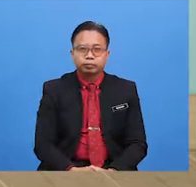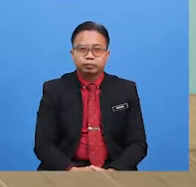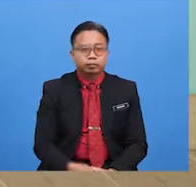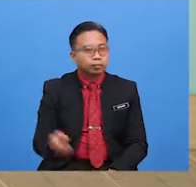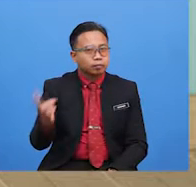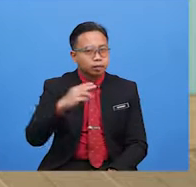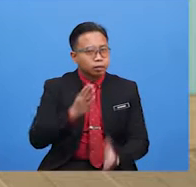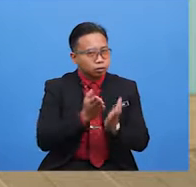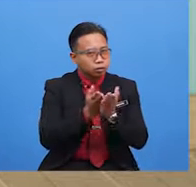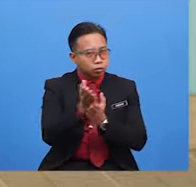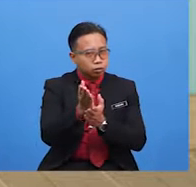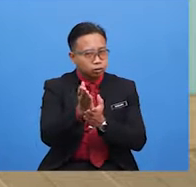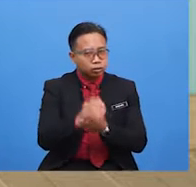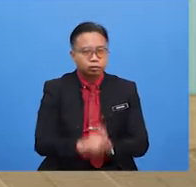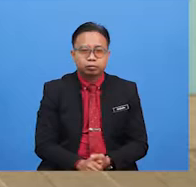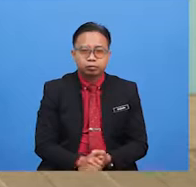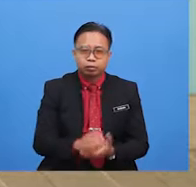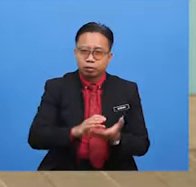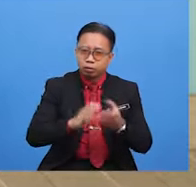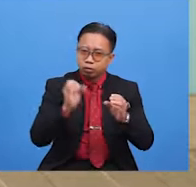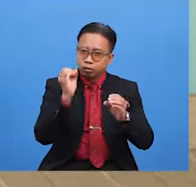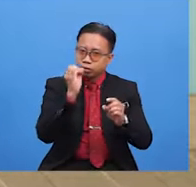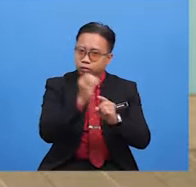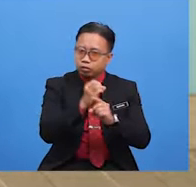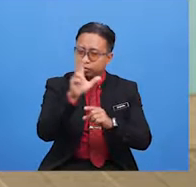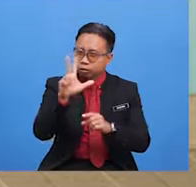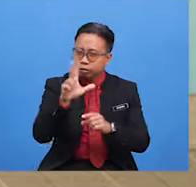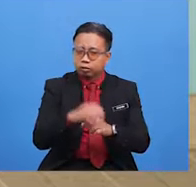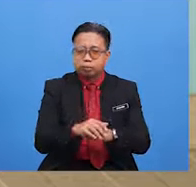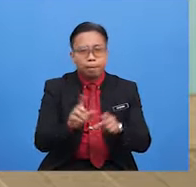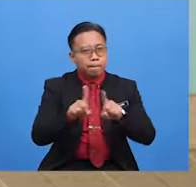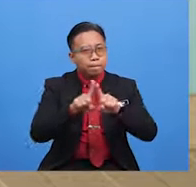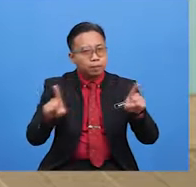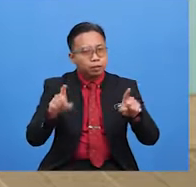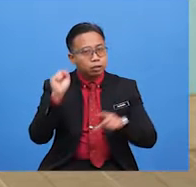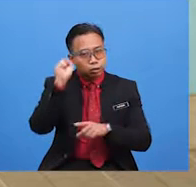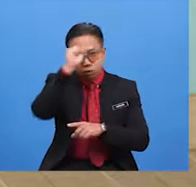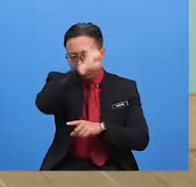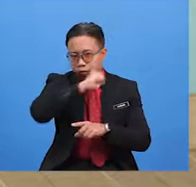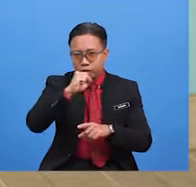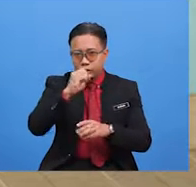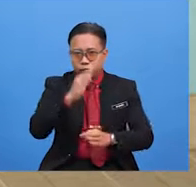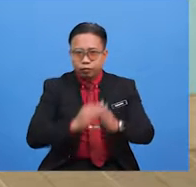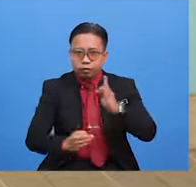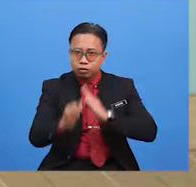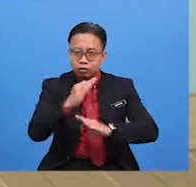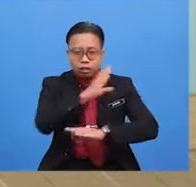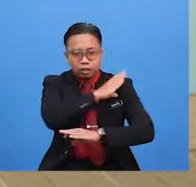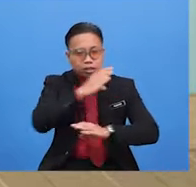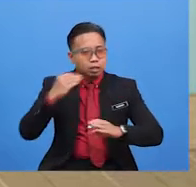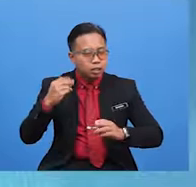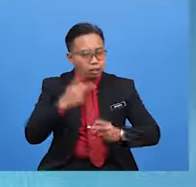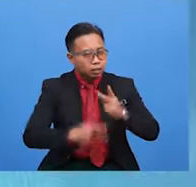Mari kita teruskan standard pembelajaran ketiga, iaitu membezakan sifat fizik dan sifat kimia jirin.